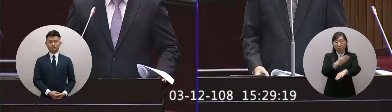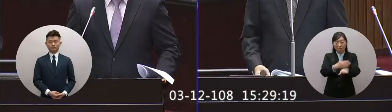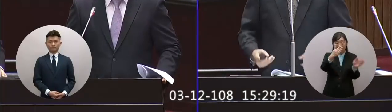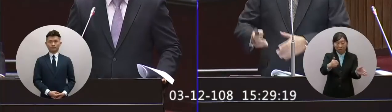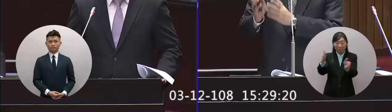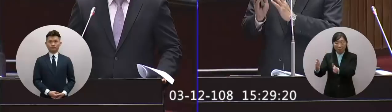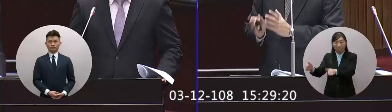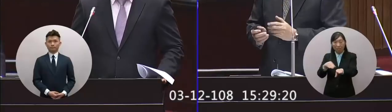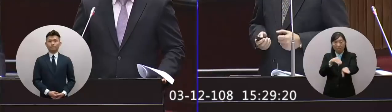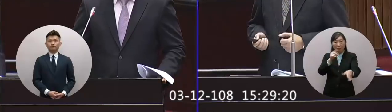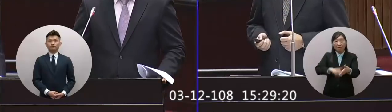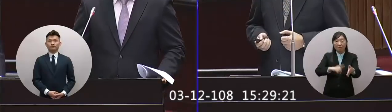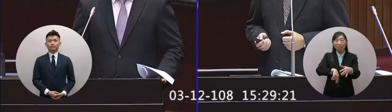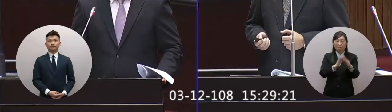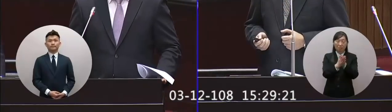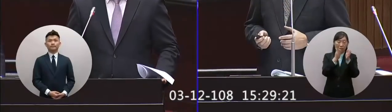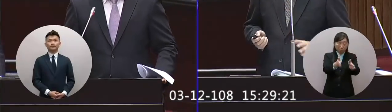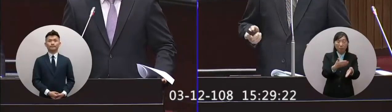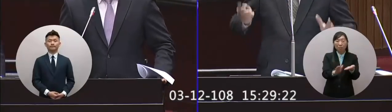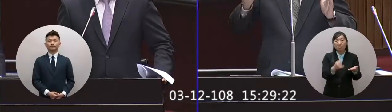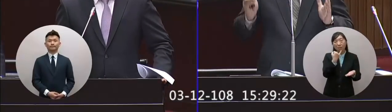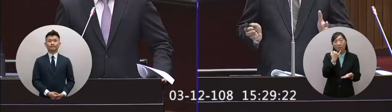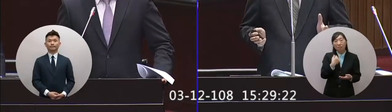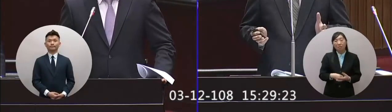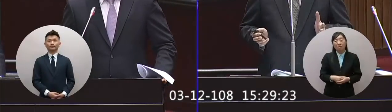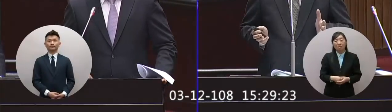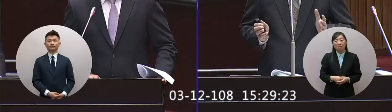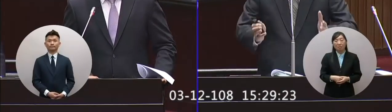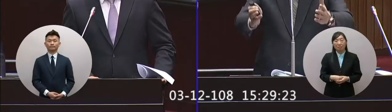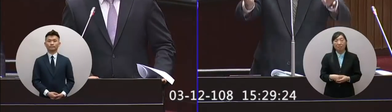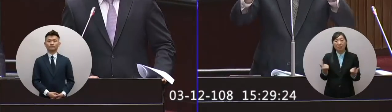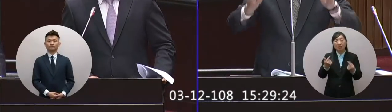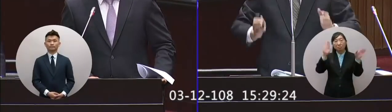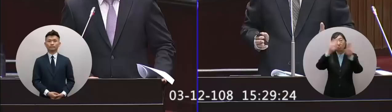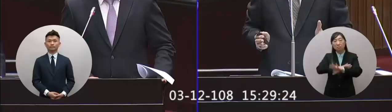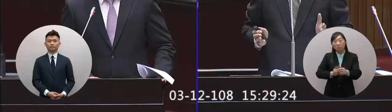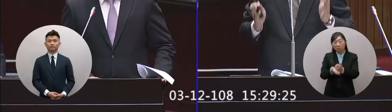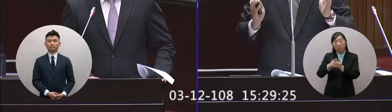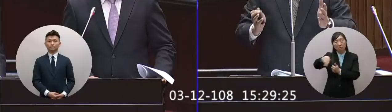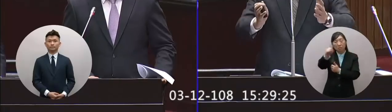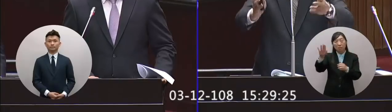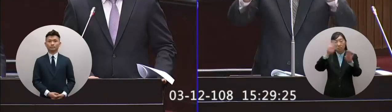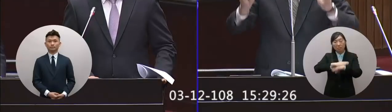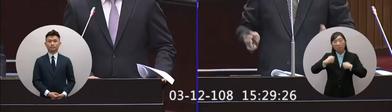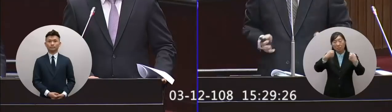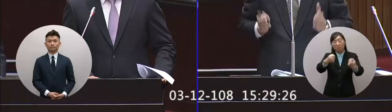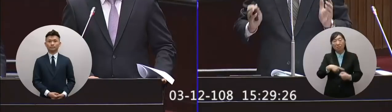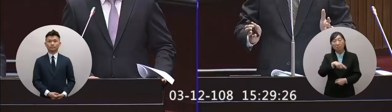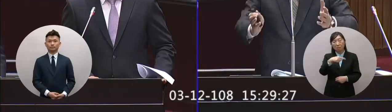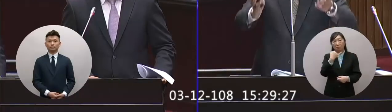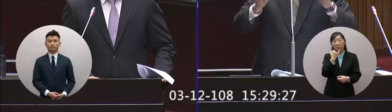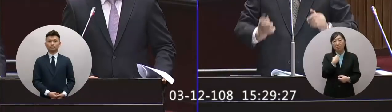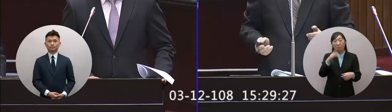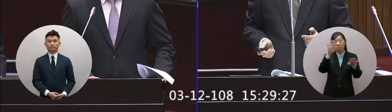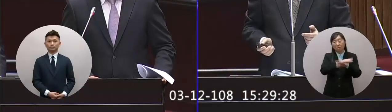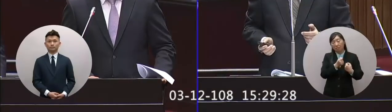样？那如何来解决这个问题，而不是说我今天我夜间鼓励大家，我今天在 EDC 免收费，大